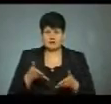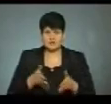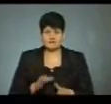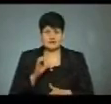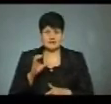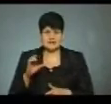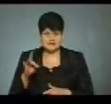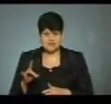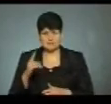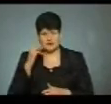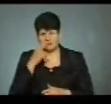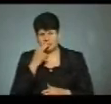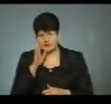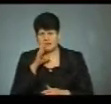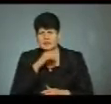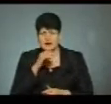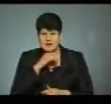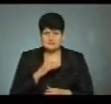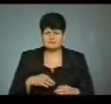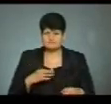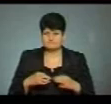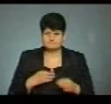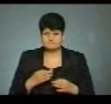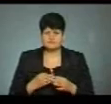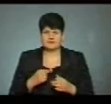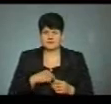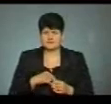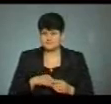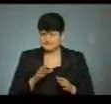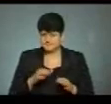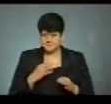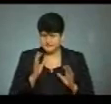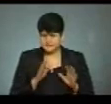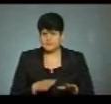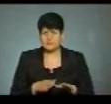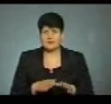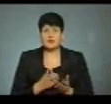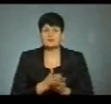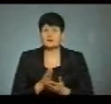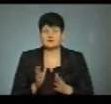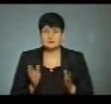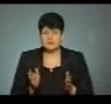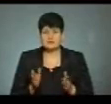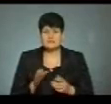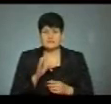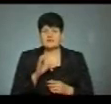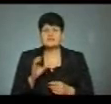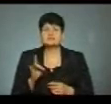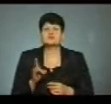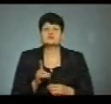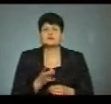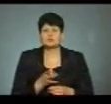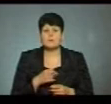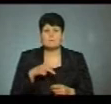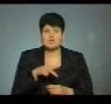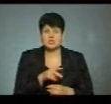вона привикла красти, вона не розвивалася ні морально, ні в яких напрямках. Тому що в СССР потрібна була яка людина? Пішла